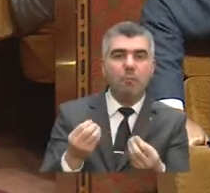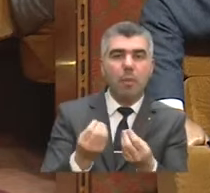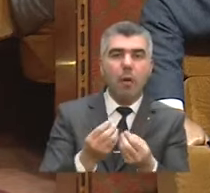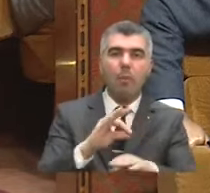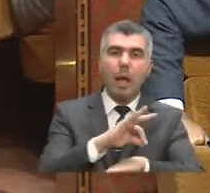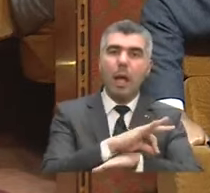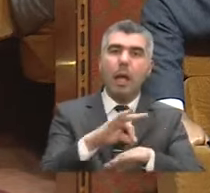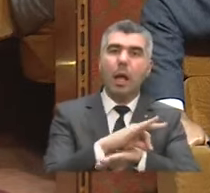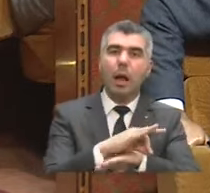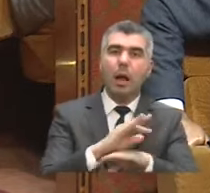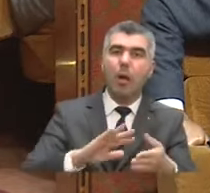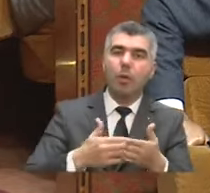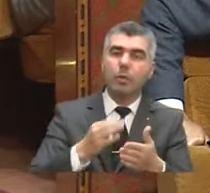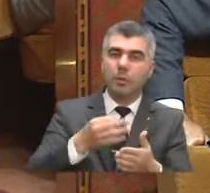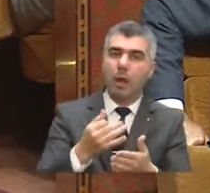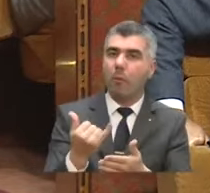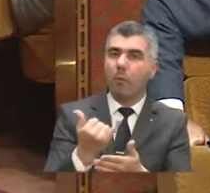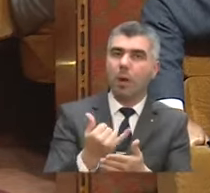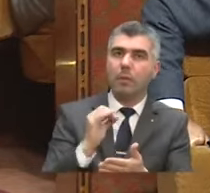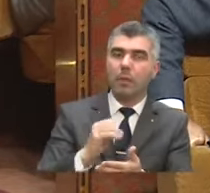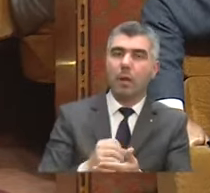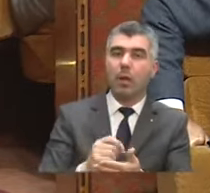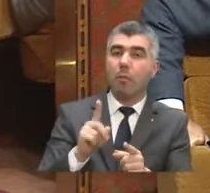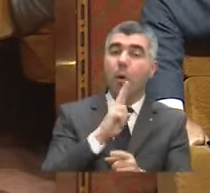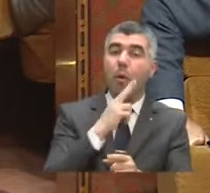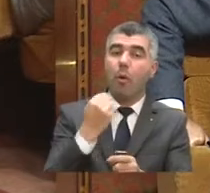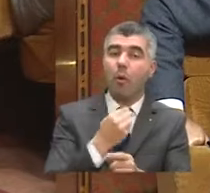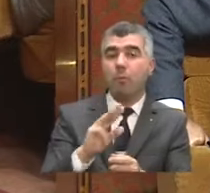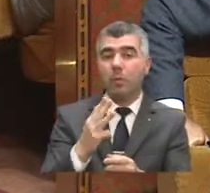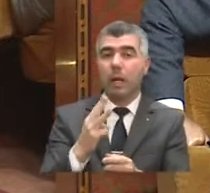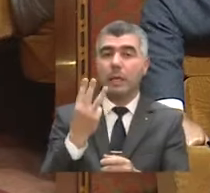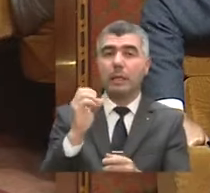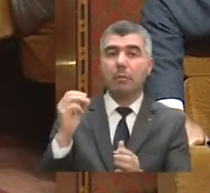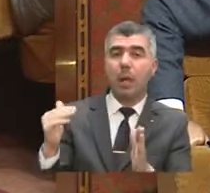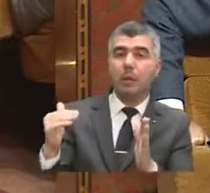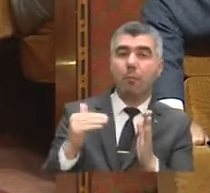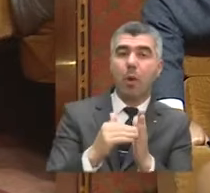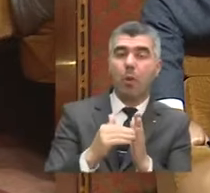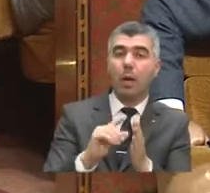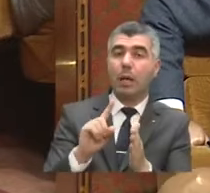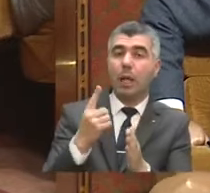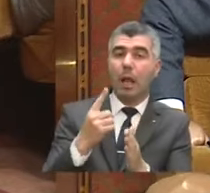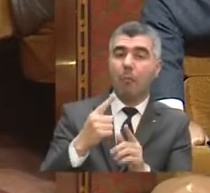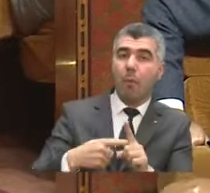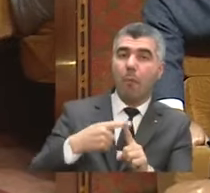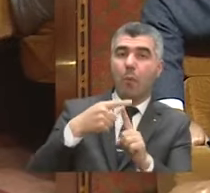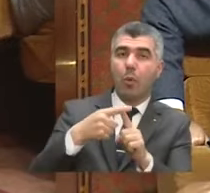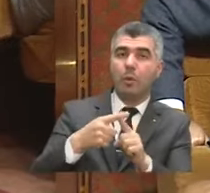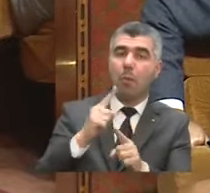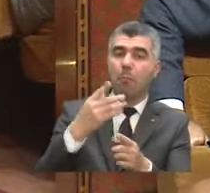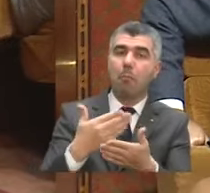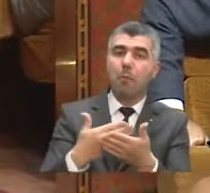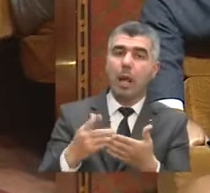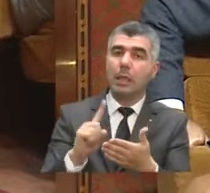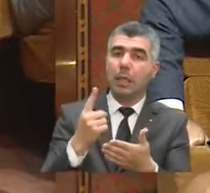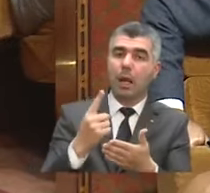العمومية ودعم استعمالها اللي خصصت له الحكومة 300 مليون درهم في أفق يوصل 100 مليار درهم في